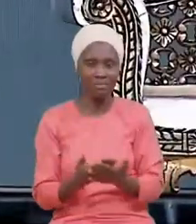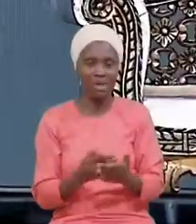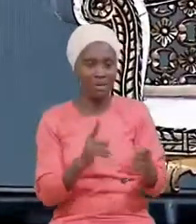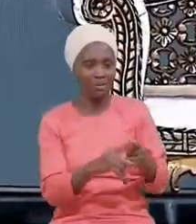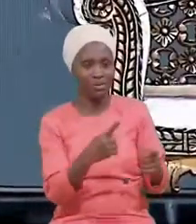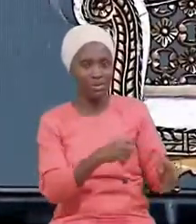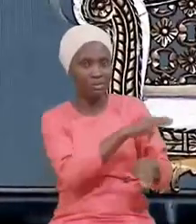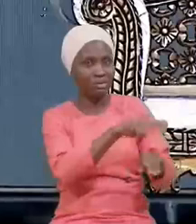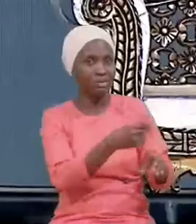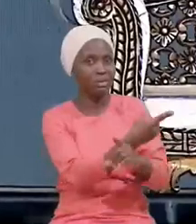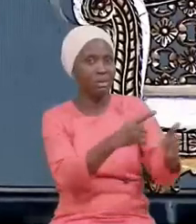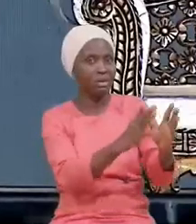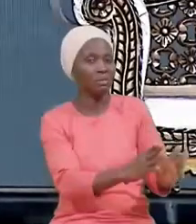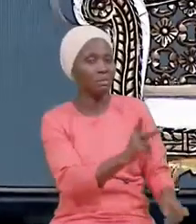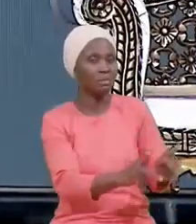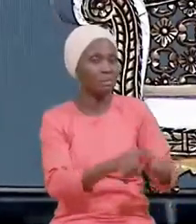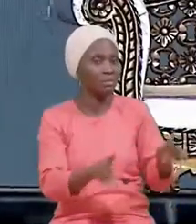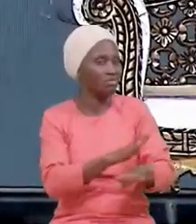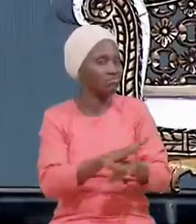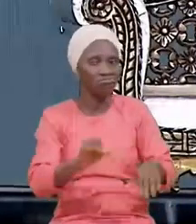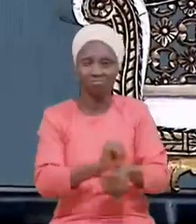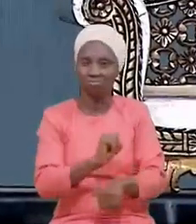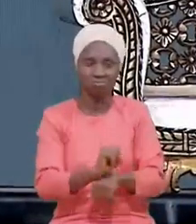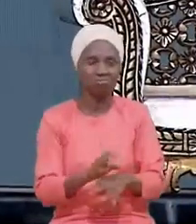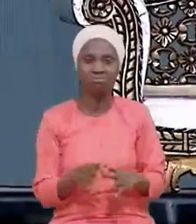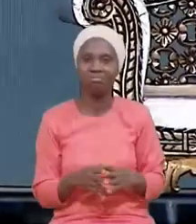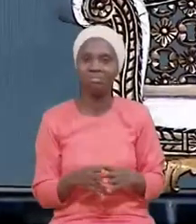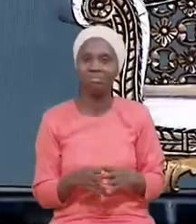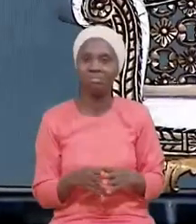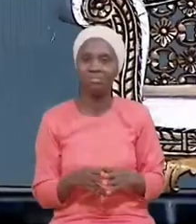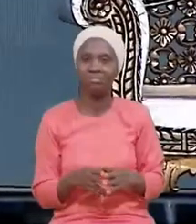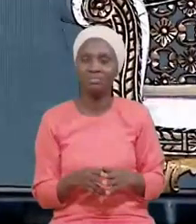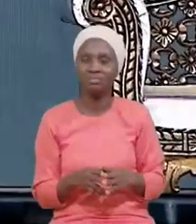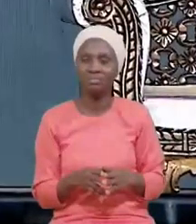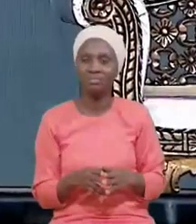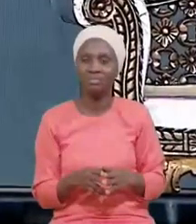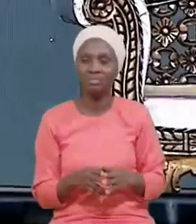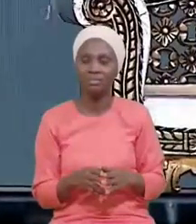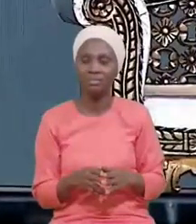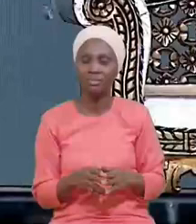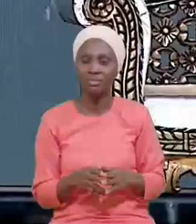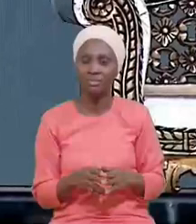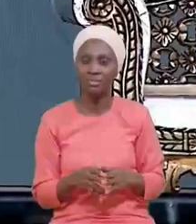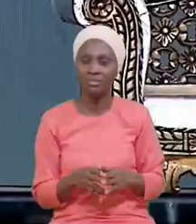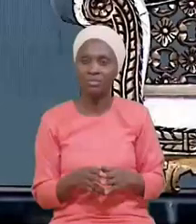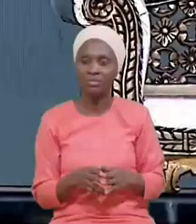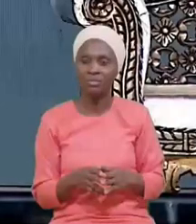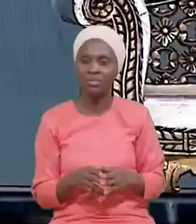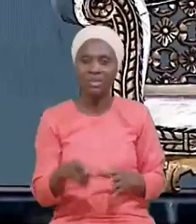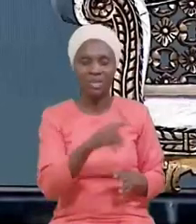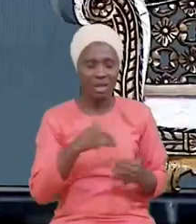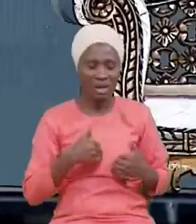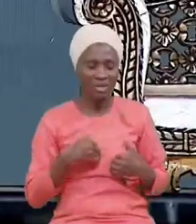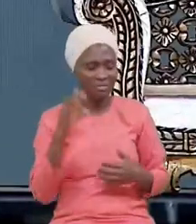Ils ont payé beaucoup d'argent à ces libérateurs naturels, mais les choses se sont empirées. Il n'y a pas de secours. Il n'y a